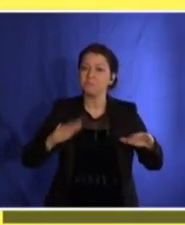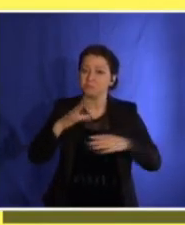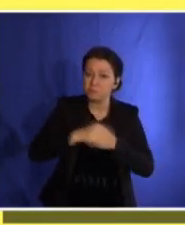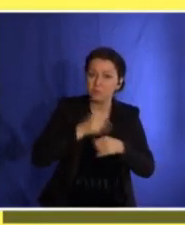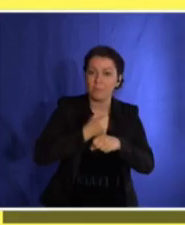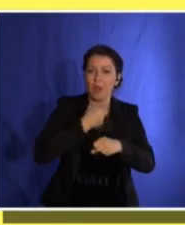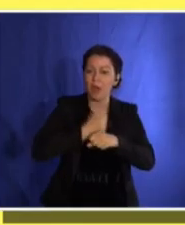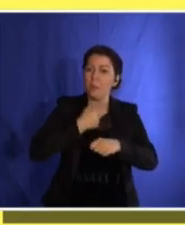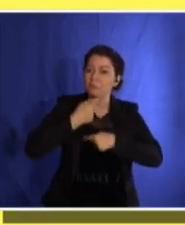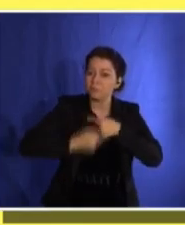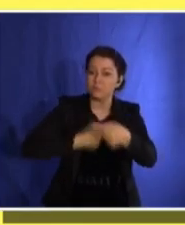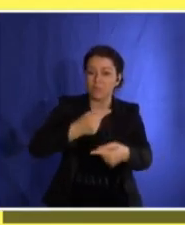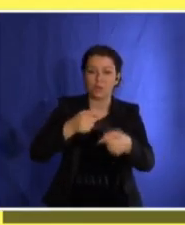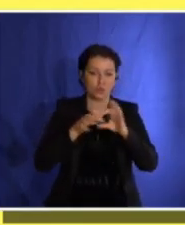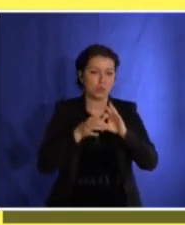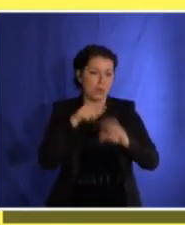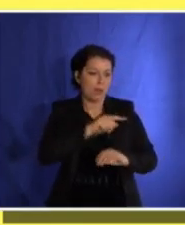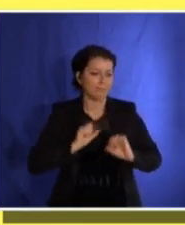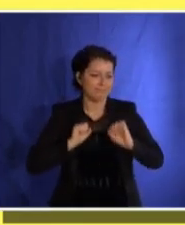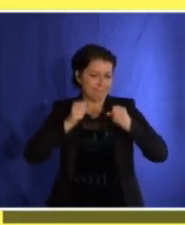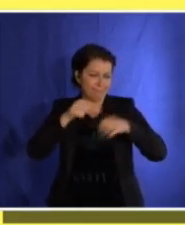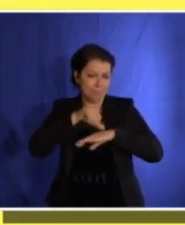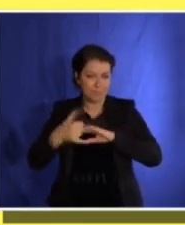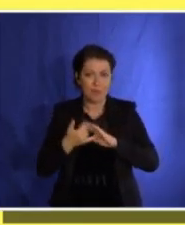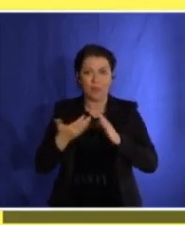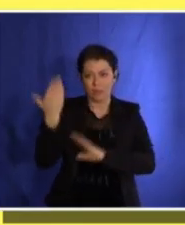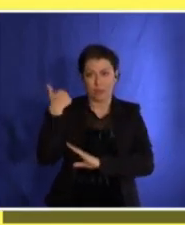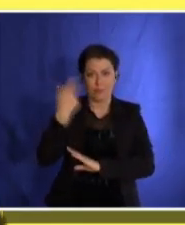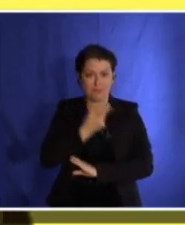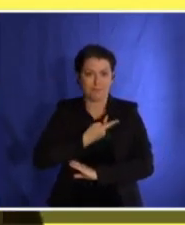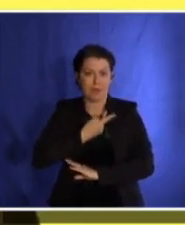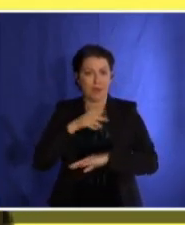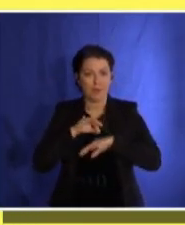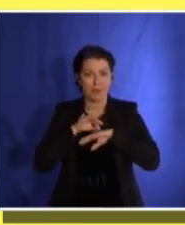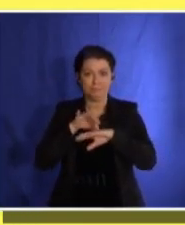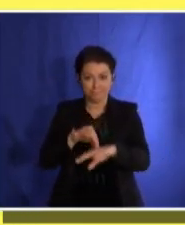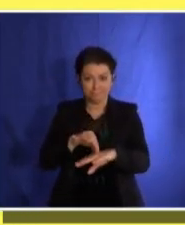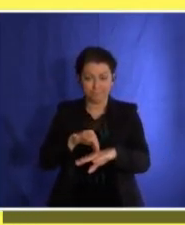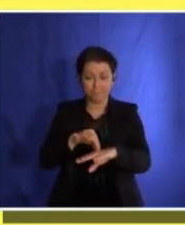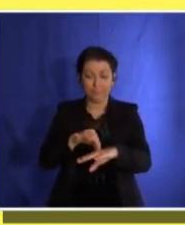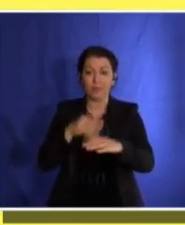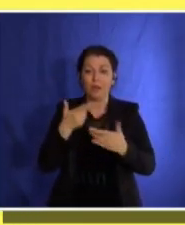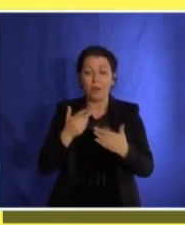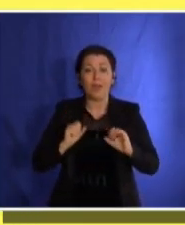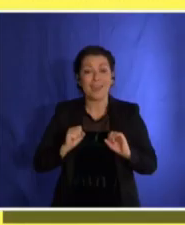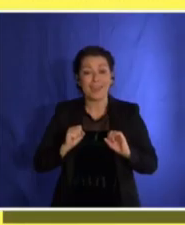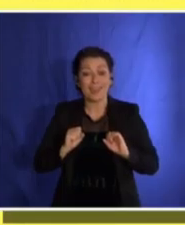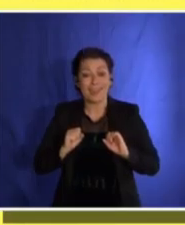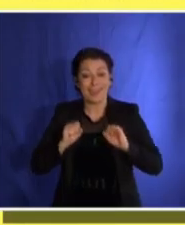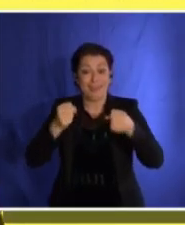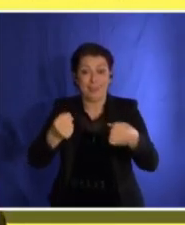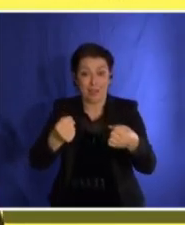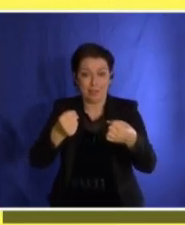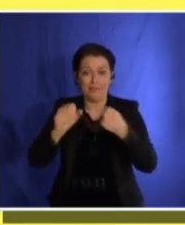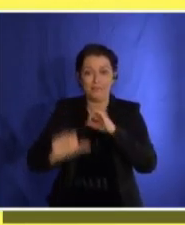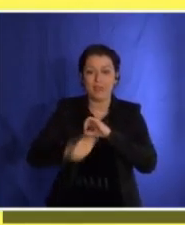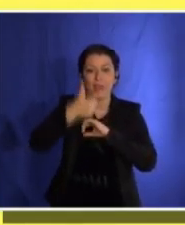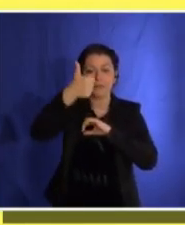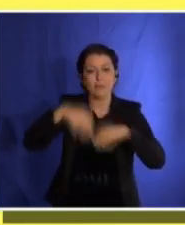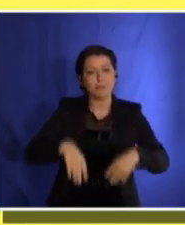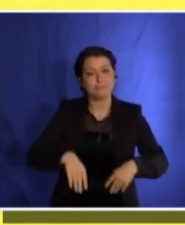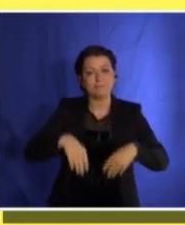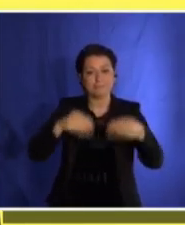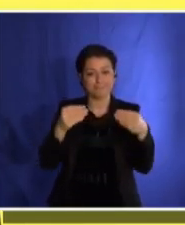in dieser Initiative, die wir letztlich geleitet haben. Die Initiative wurde erstmals gegründet, um